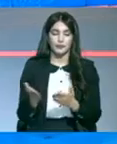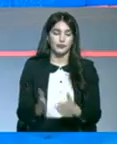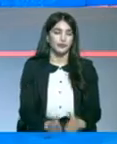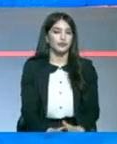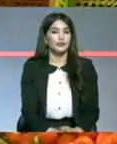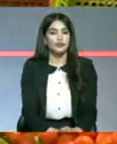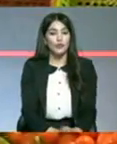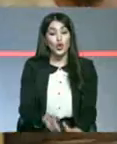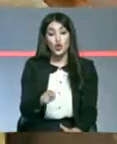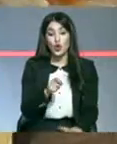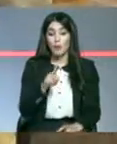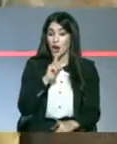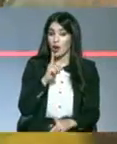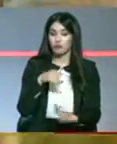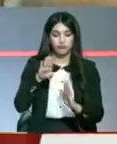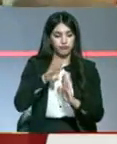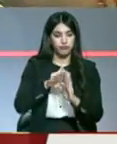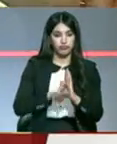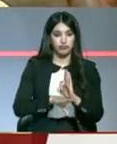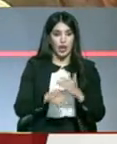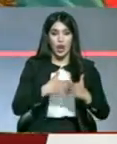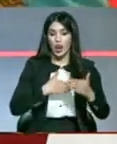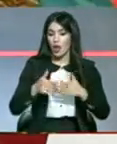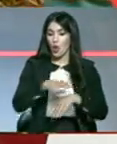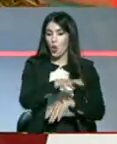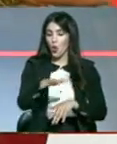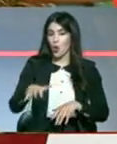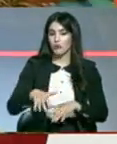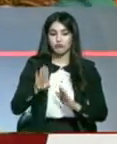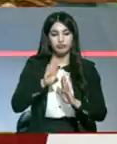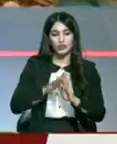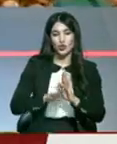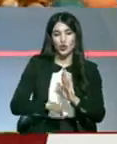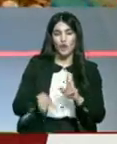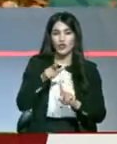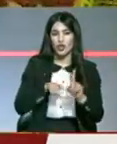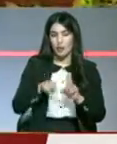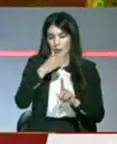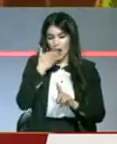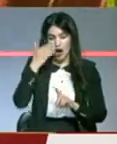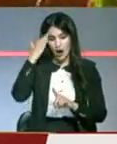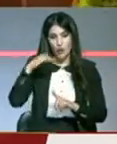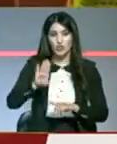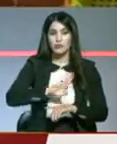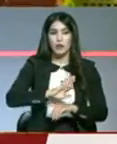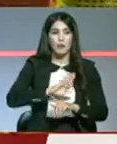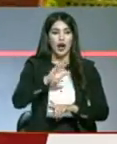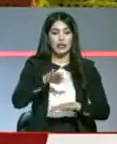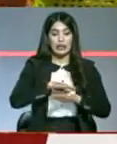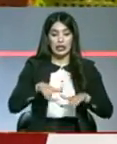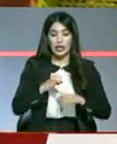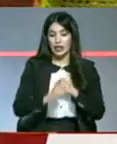من المنتظر ان تتقلص معروضات الخضر الشتويه تدريجيا خلال شهر الصيام بسبب قرب نهايه